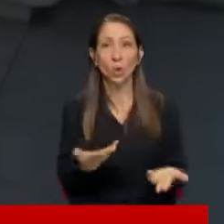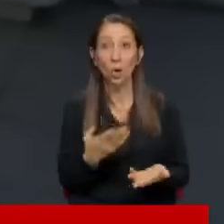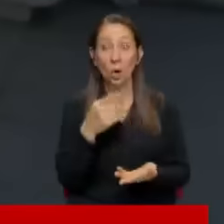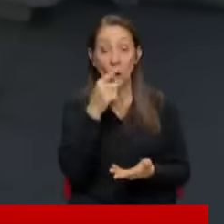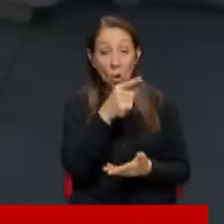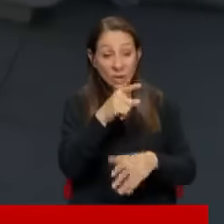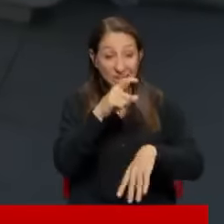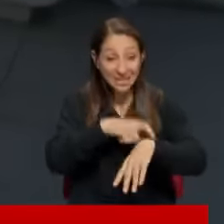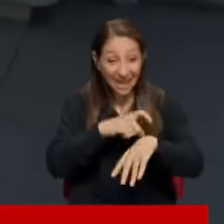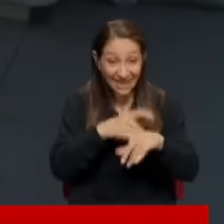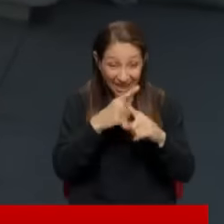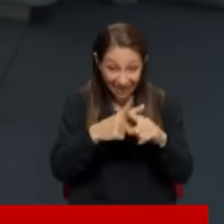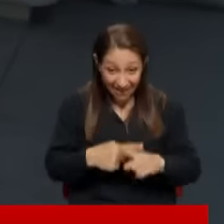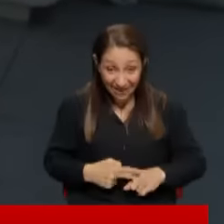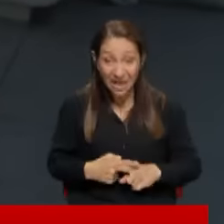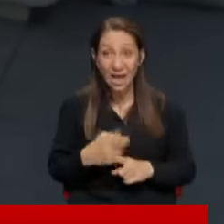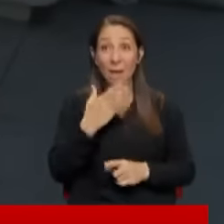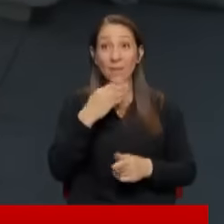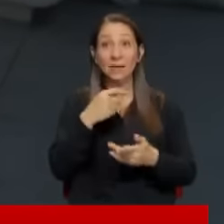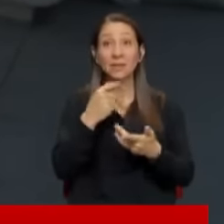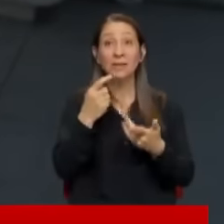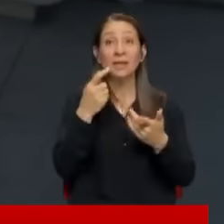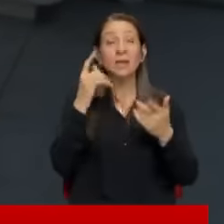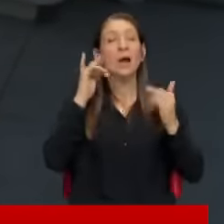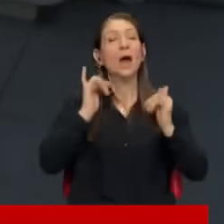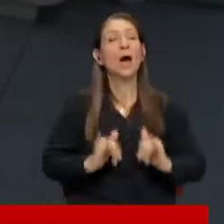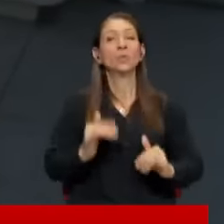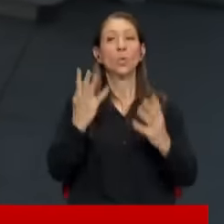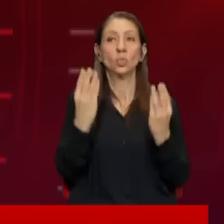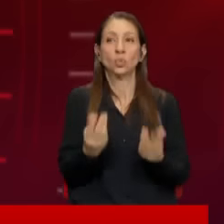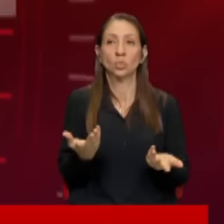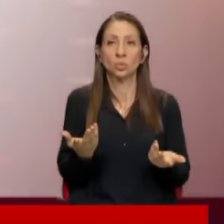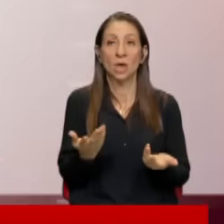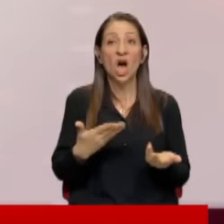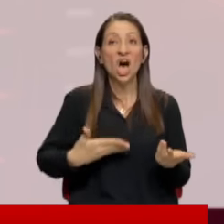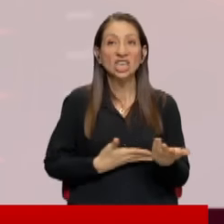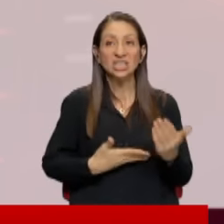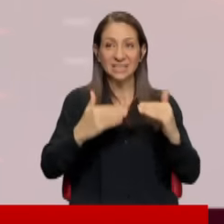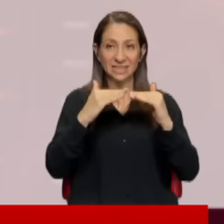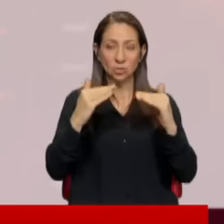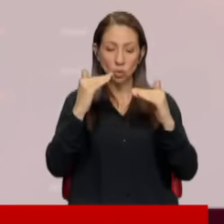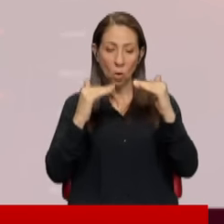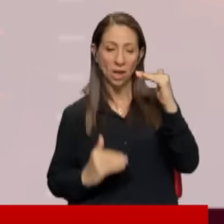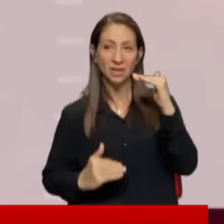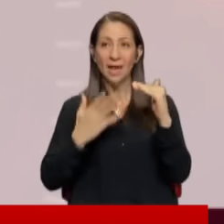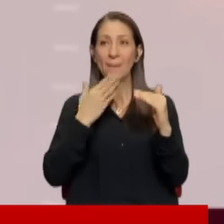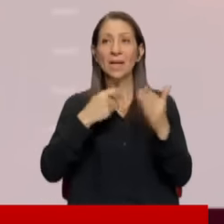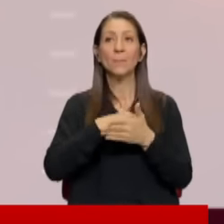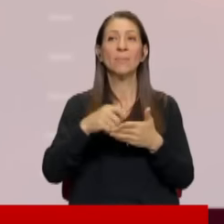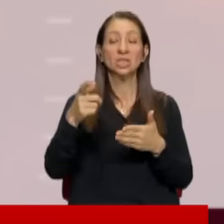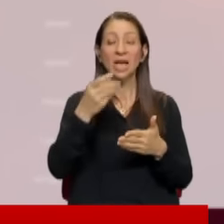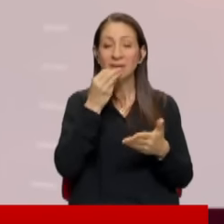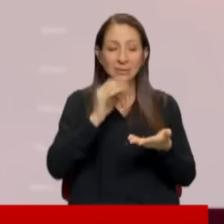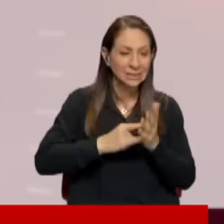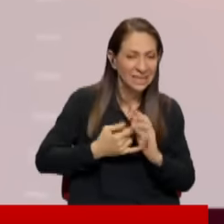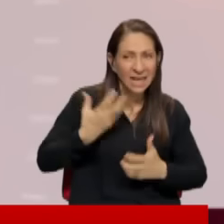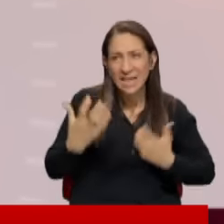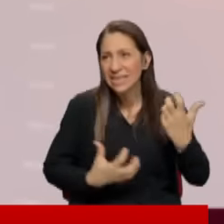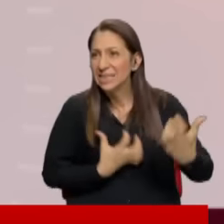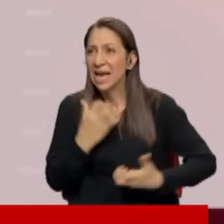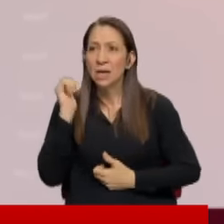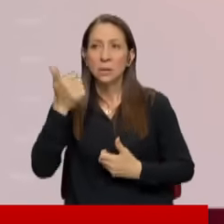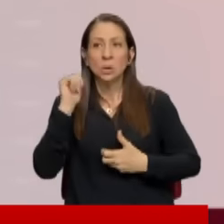Onun saatiyle beraber alacağı emekli refah içinde yaşar ya. Açlık sınırının çok altında emekli maaşı, geçim mücadelesi